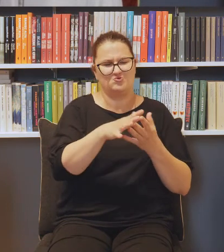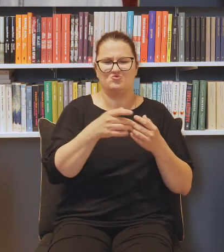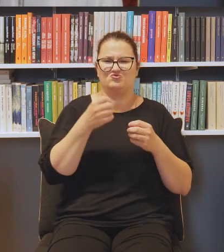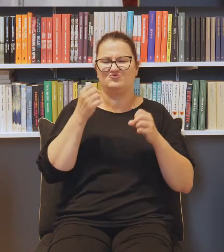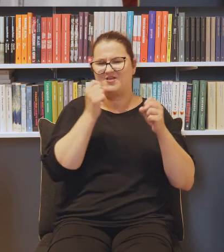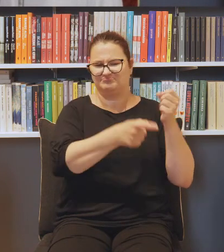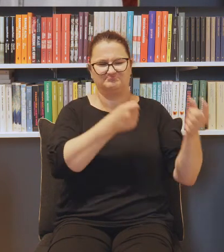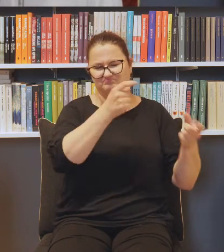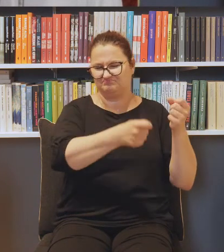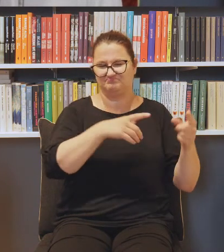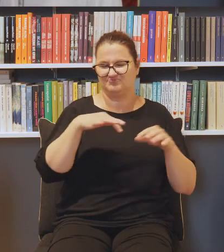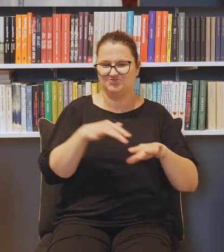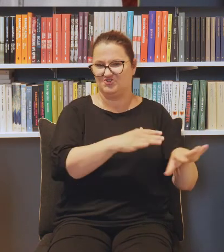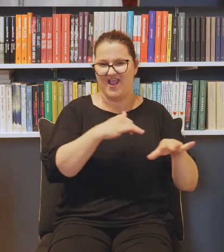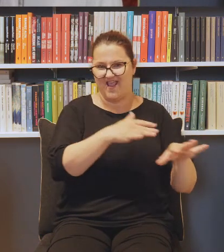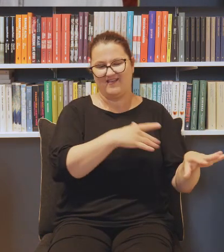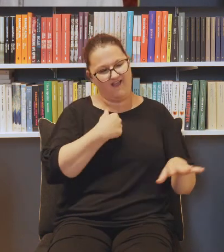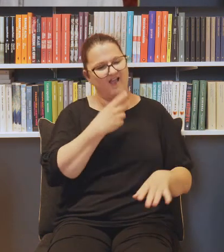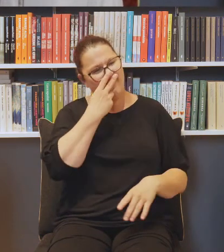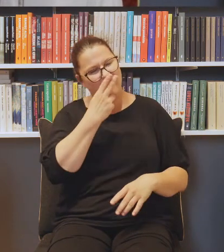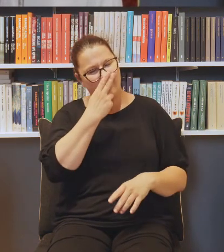wczorajszą, to zainspirowały tę książkę.